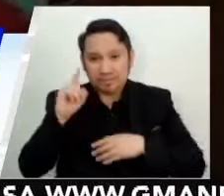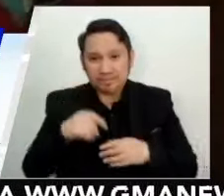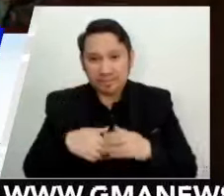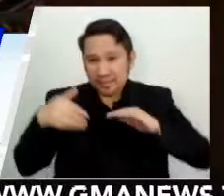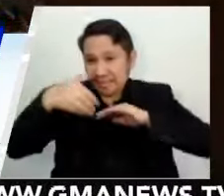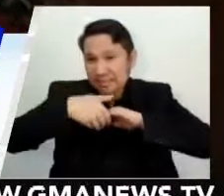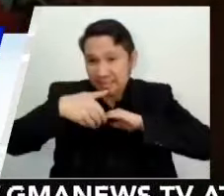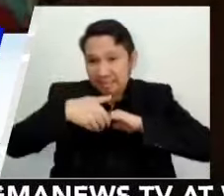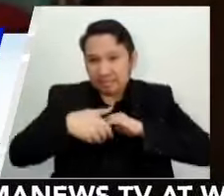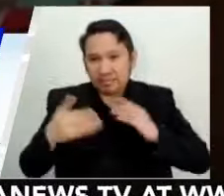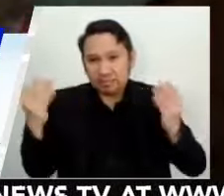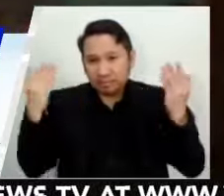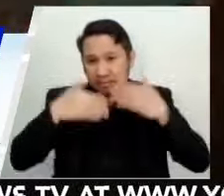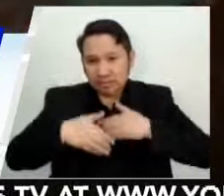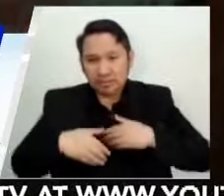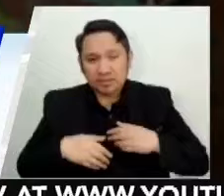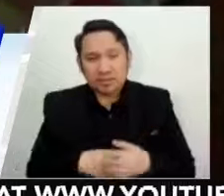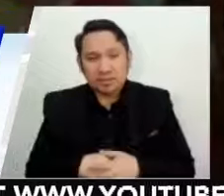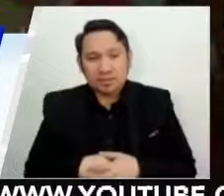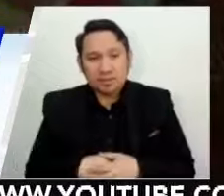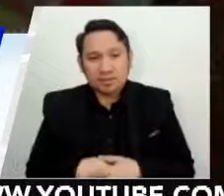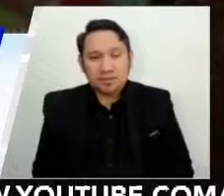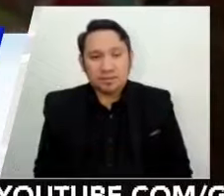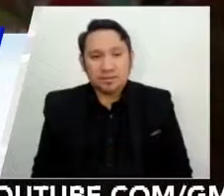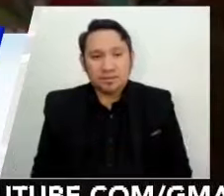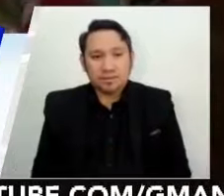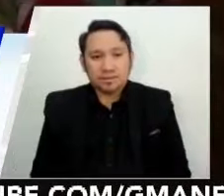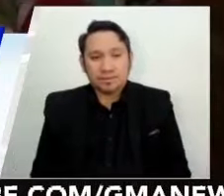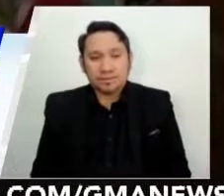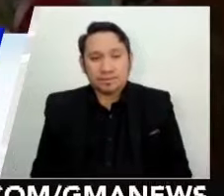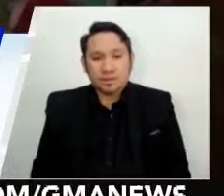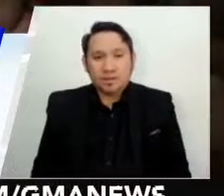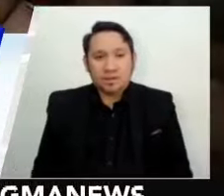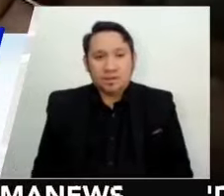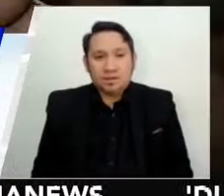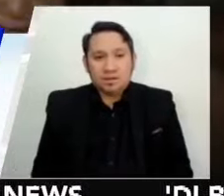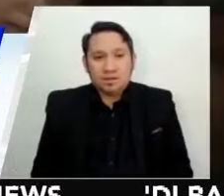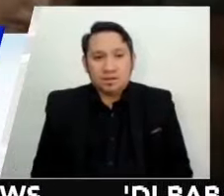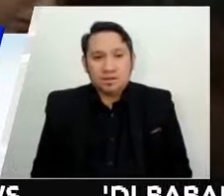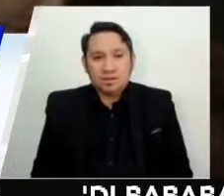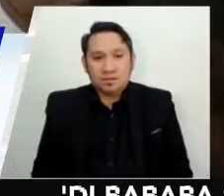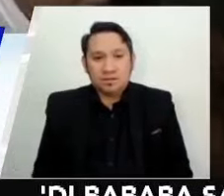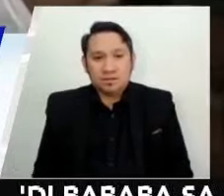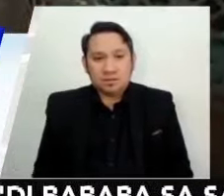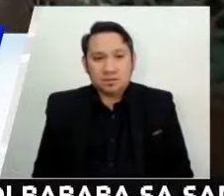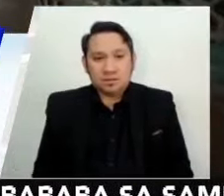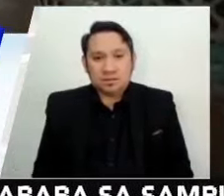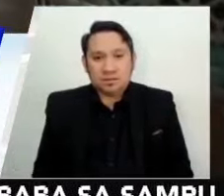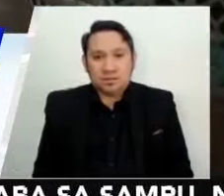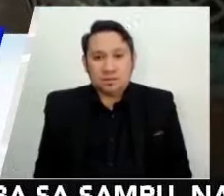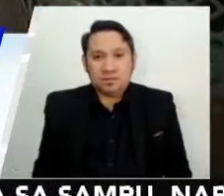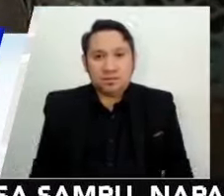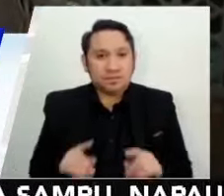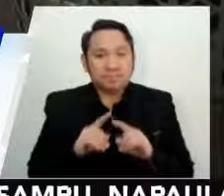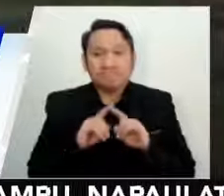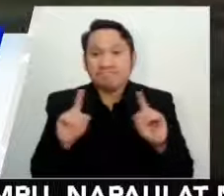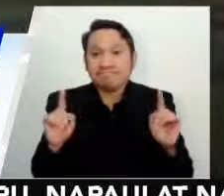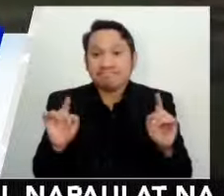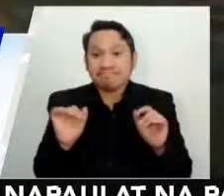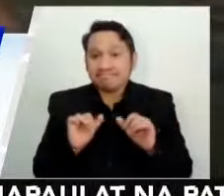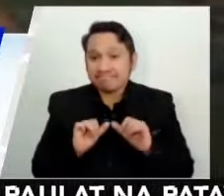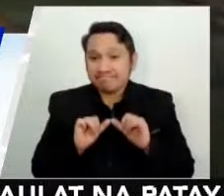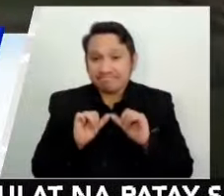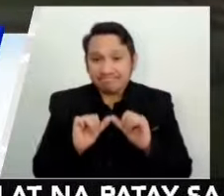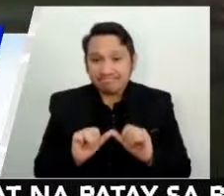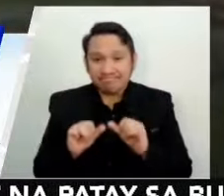Aking ligtas ngayong pagsalanda ni Christine. Pero tuloy-tuloy pa rin ang pagdating ng evacuees